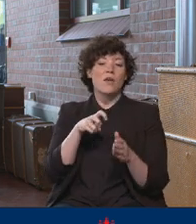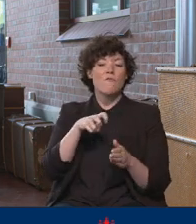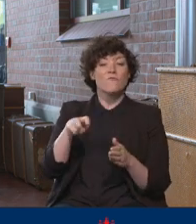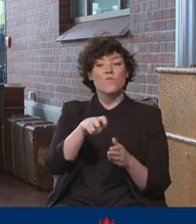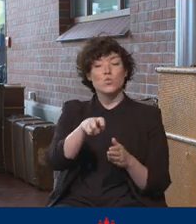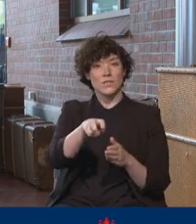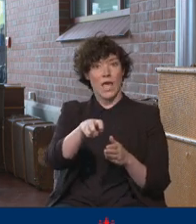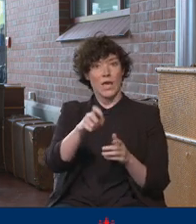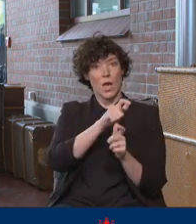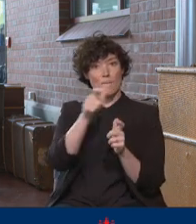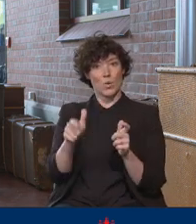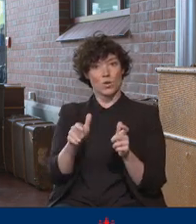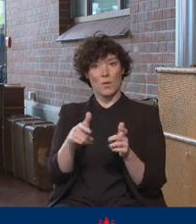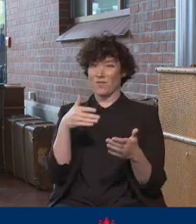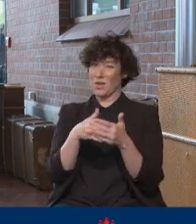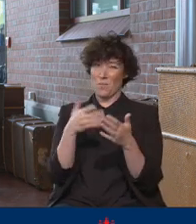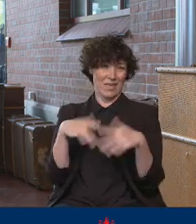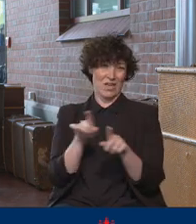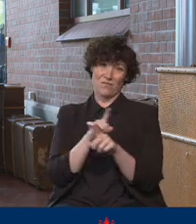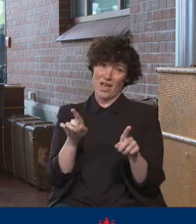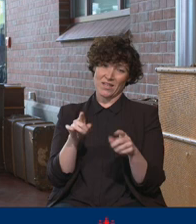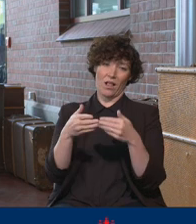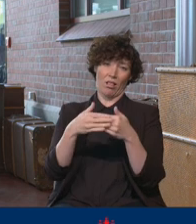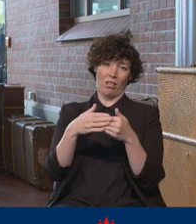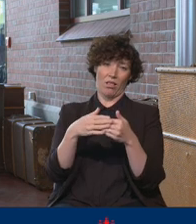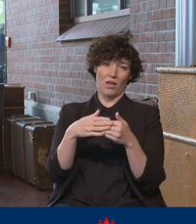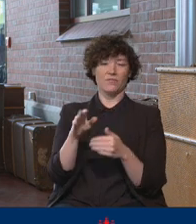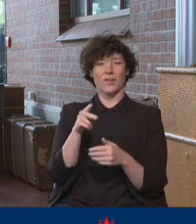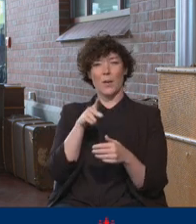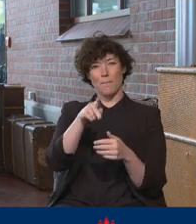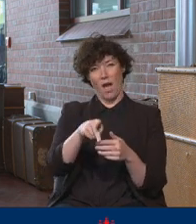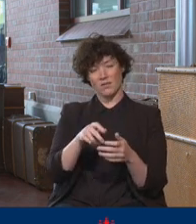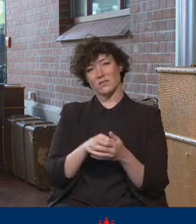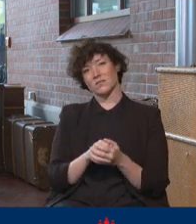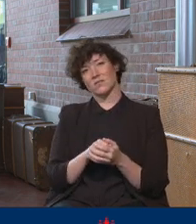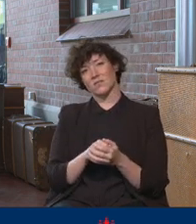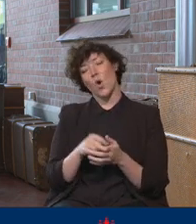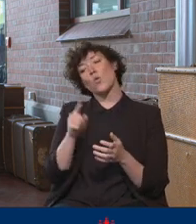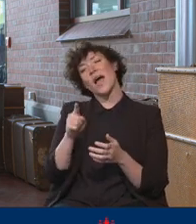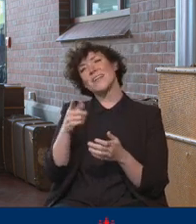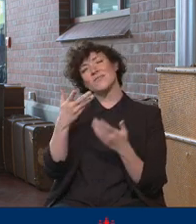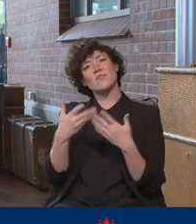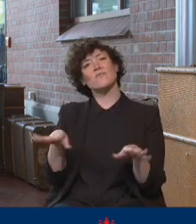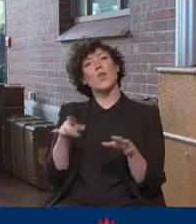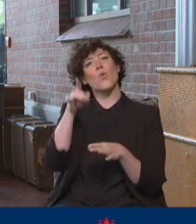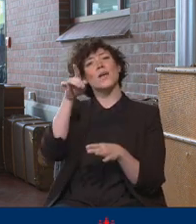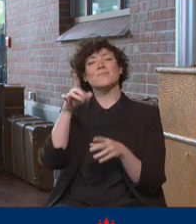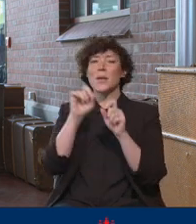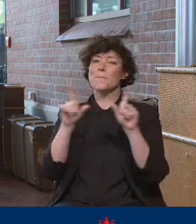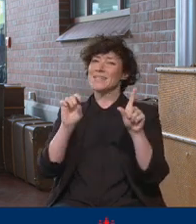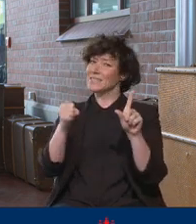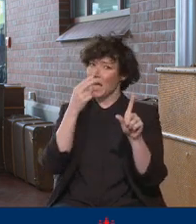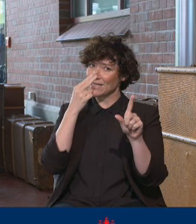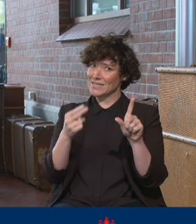an der bahn und weiter südlich ist eine uns verloren gegangen jetzt im prozess im layout das ist nämlich die